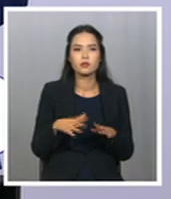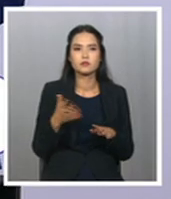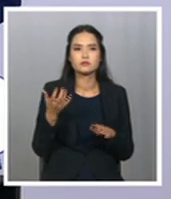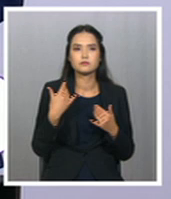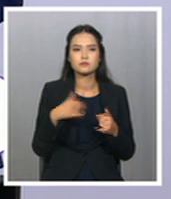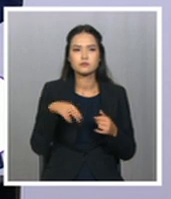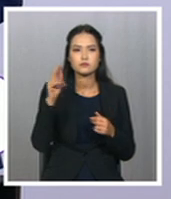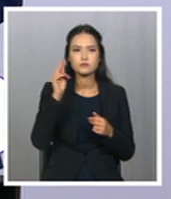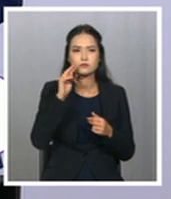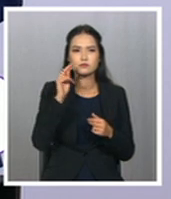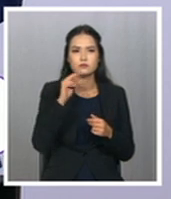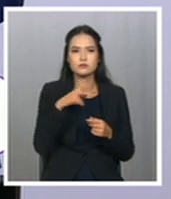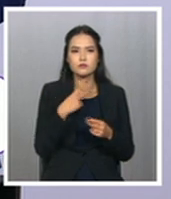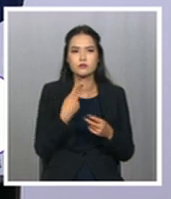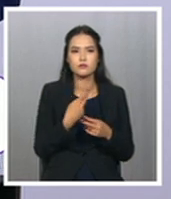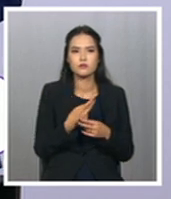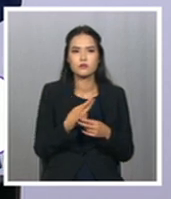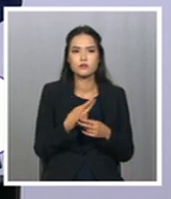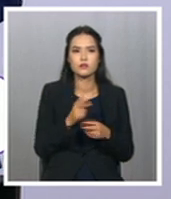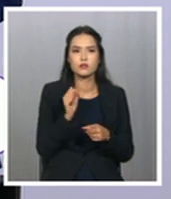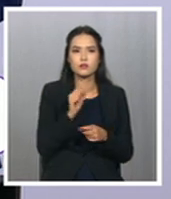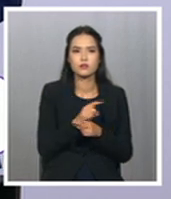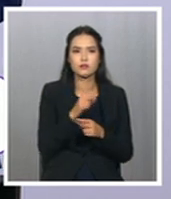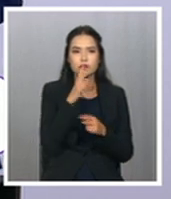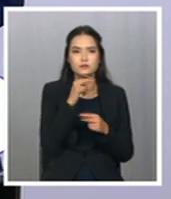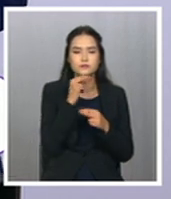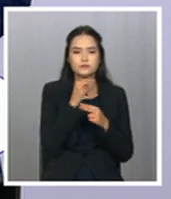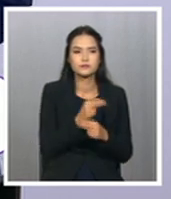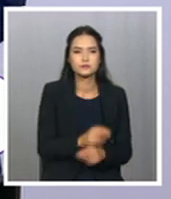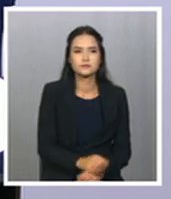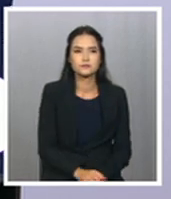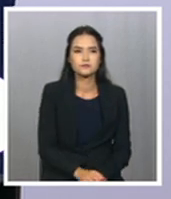сабағымызды бекіту мақсатында тапсырмалар бөліміне көшейік.